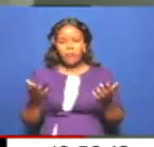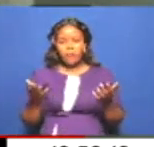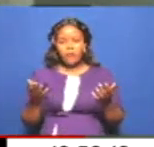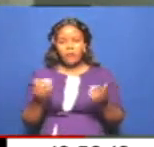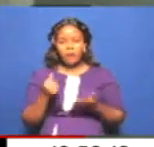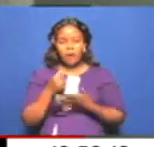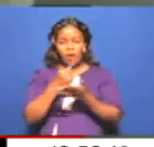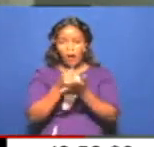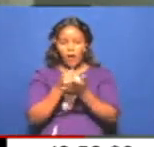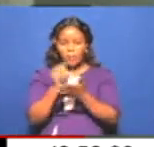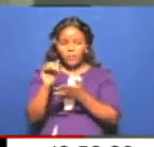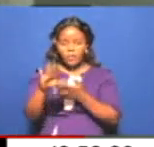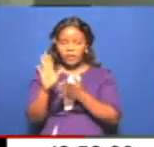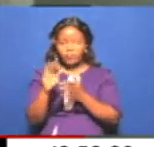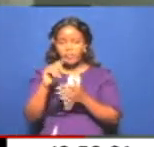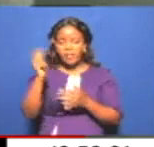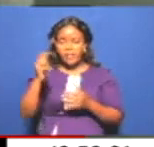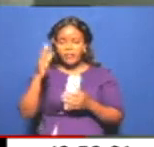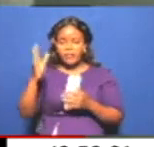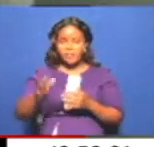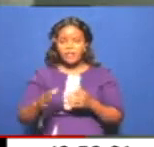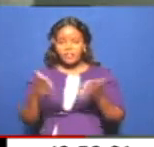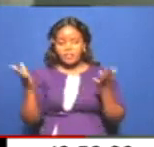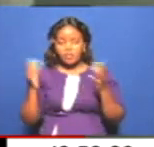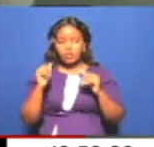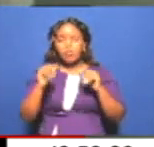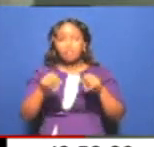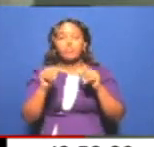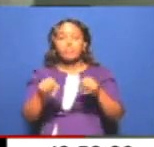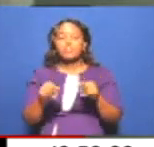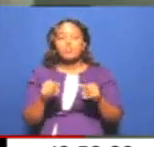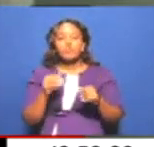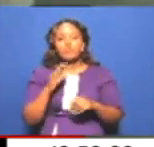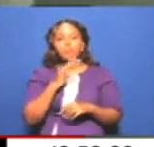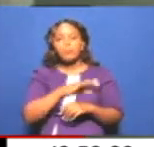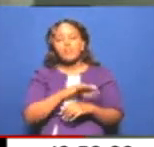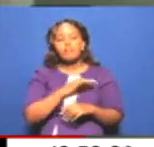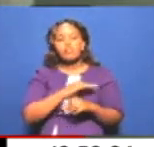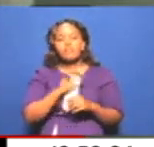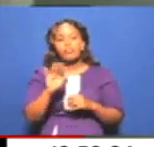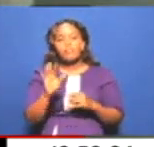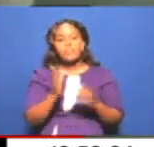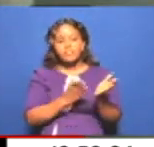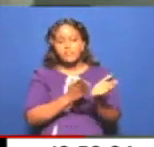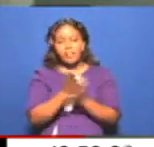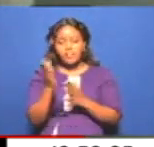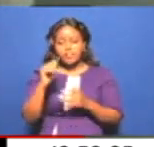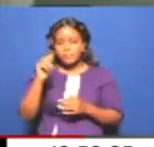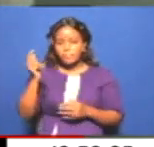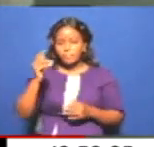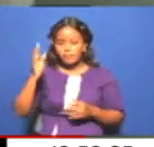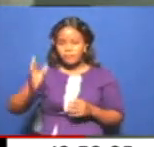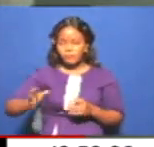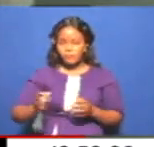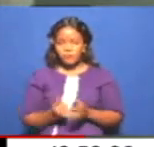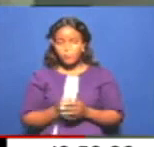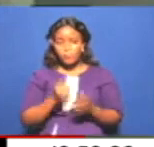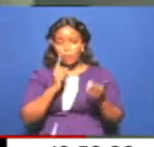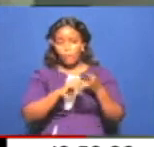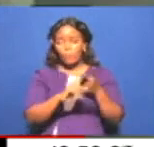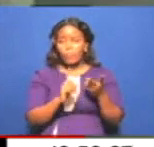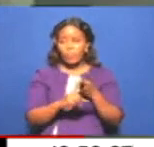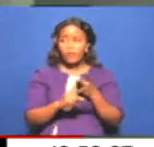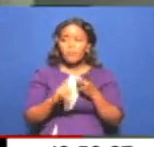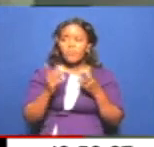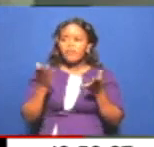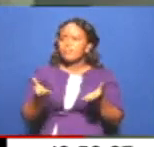ni la kumsaidia yeye kama Mkenya, ili akaanza kuenjoy haki zake kama Mkenya. Naam. Ya pili, kwa sasa ni mapema sana kusema